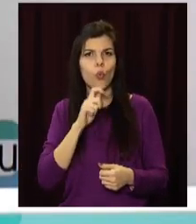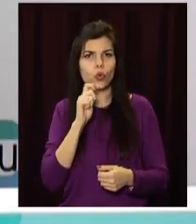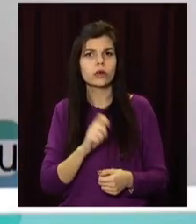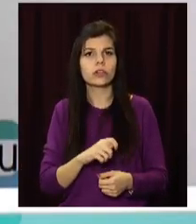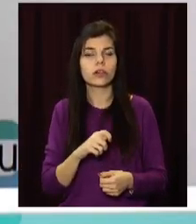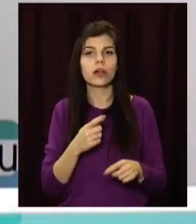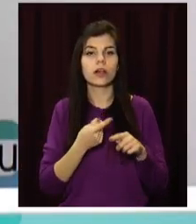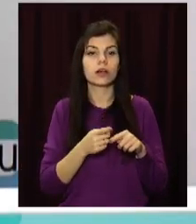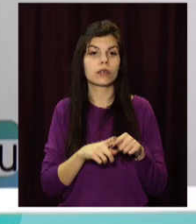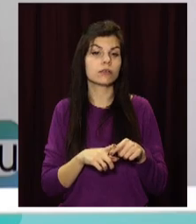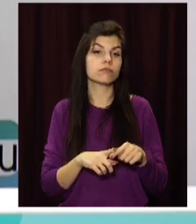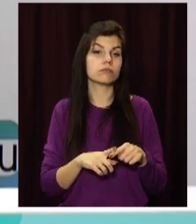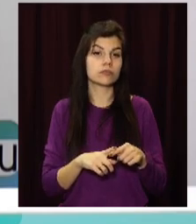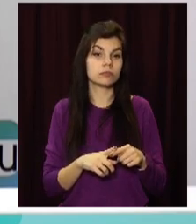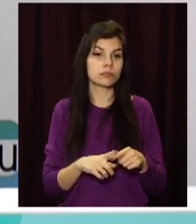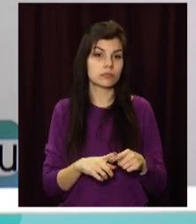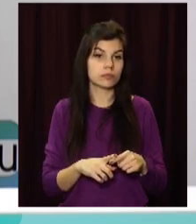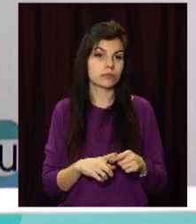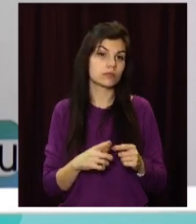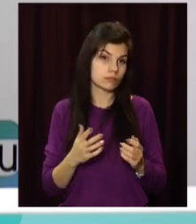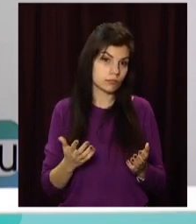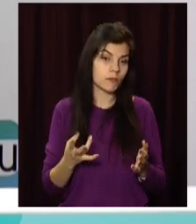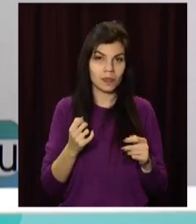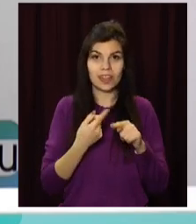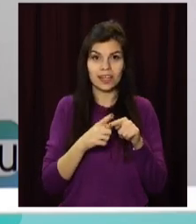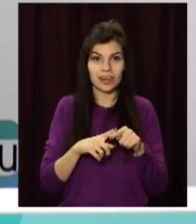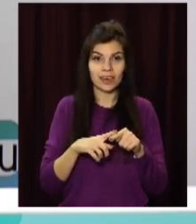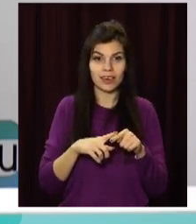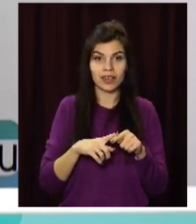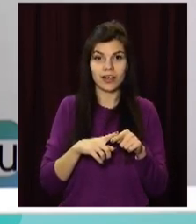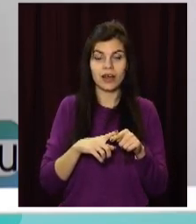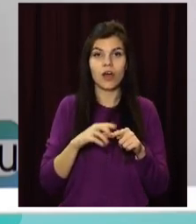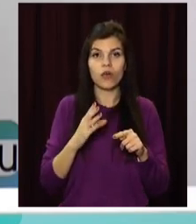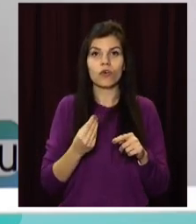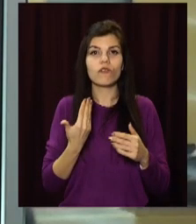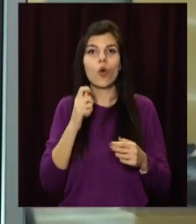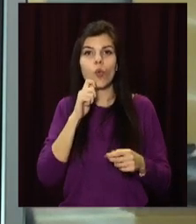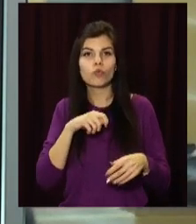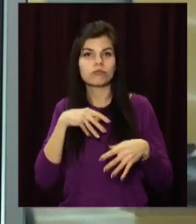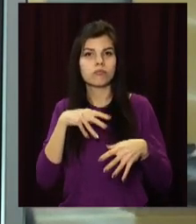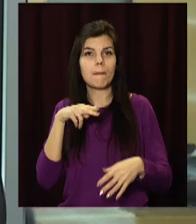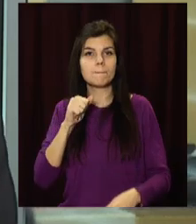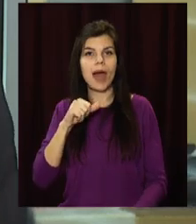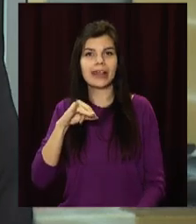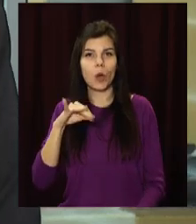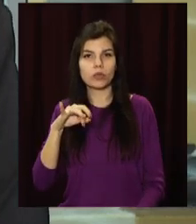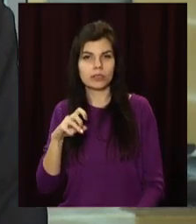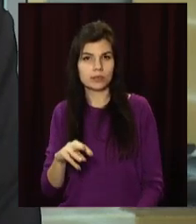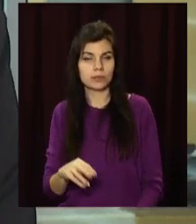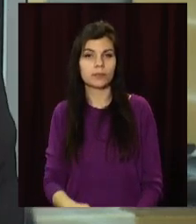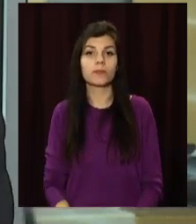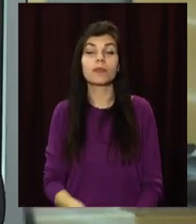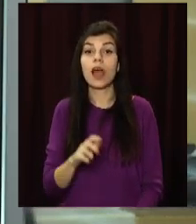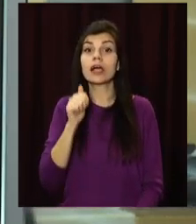нам шанс потім відновити свою владу, ну, завдяки, звичайно, німцям і австрійцям, на території України. Це